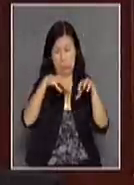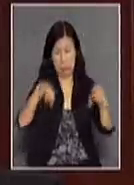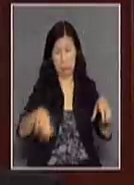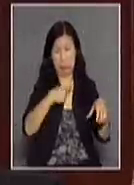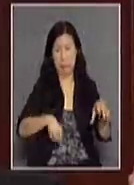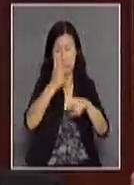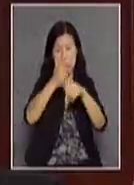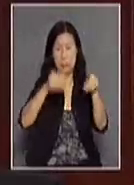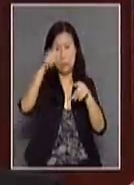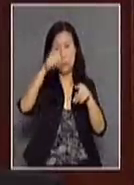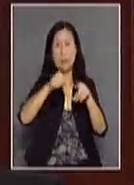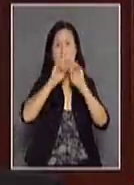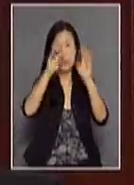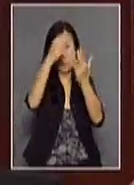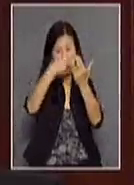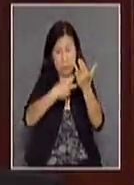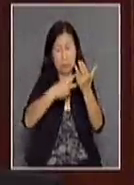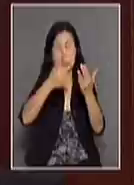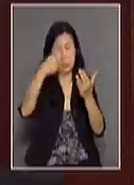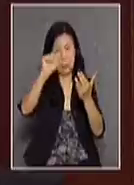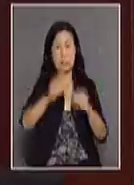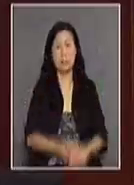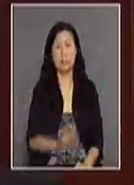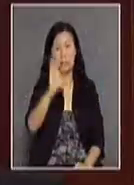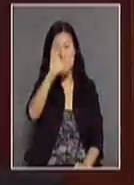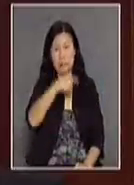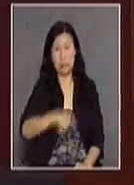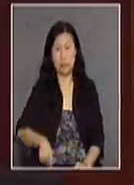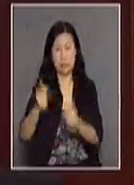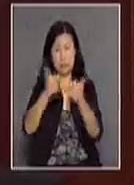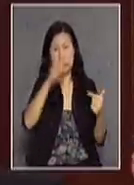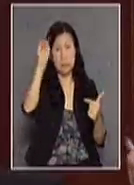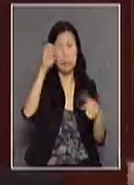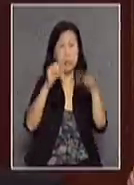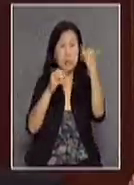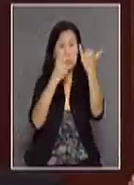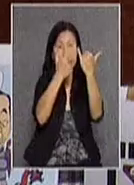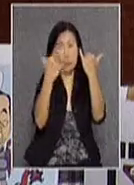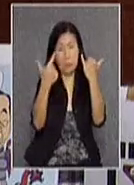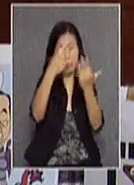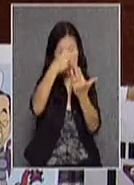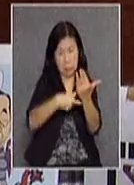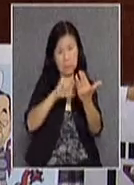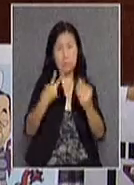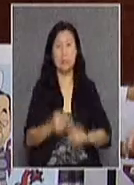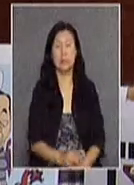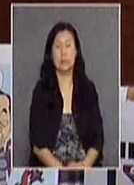別以過半數贊成，我宣布修正案被否決。陳志全議員，請你動議第680項修正案。